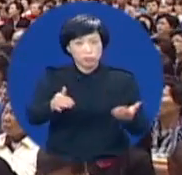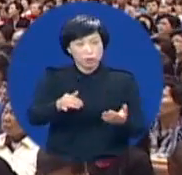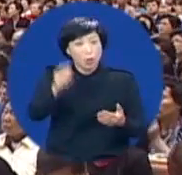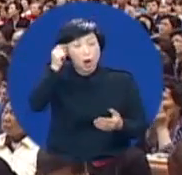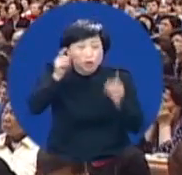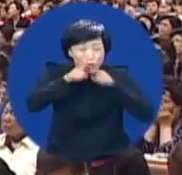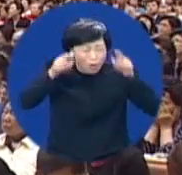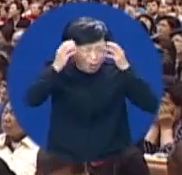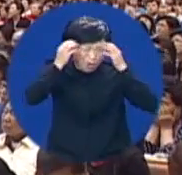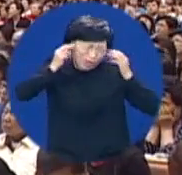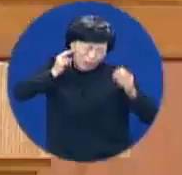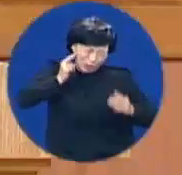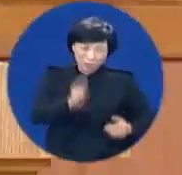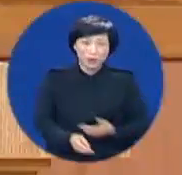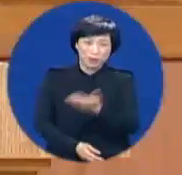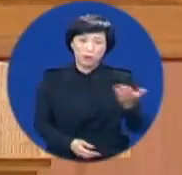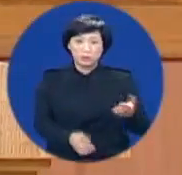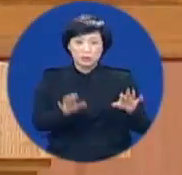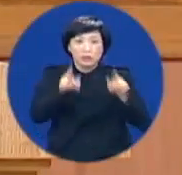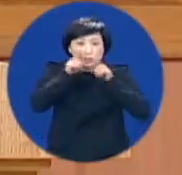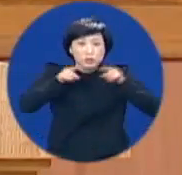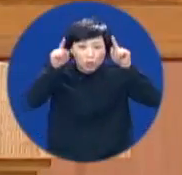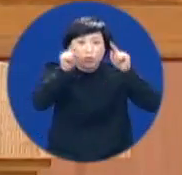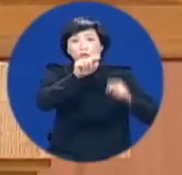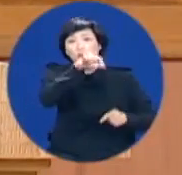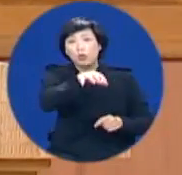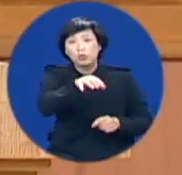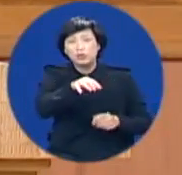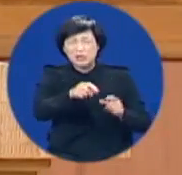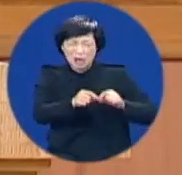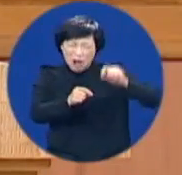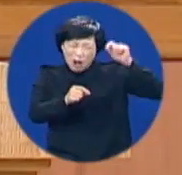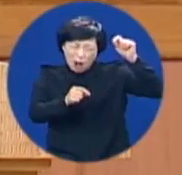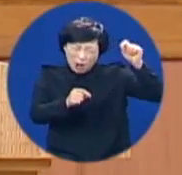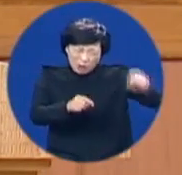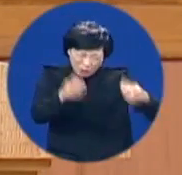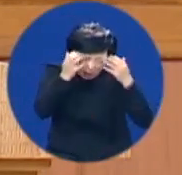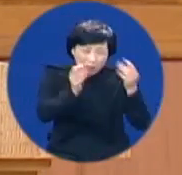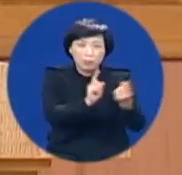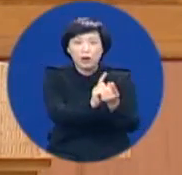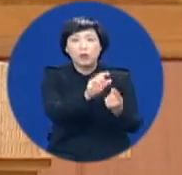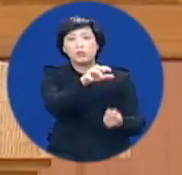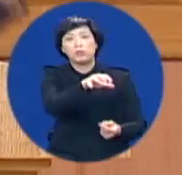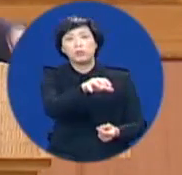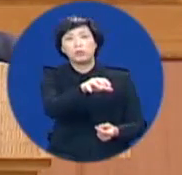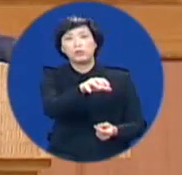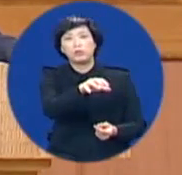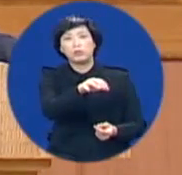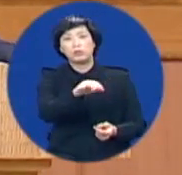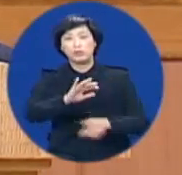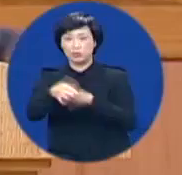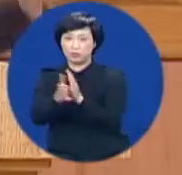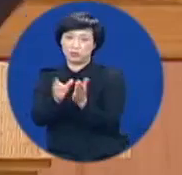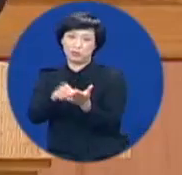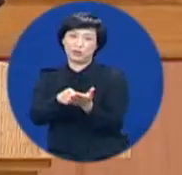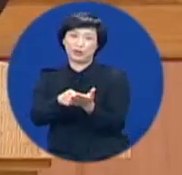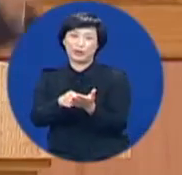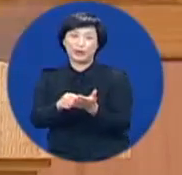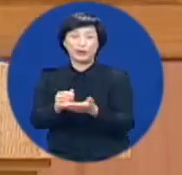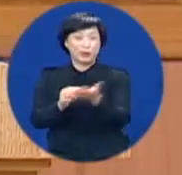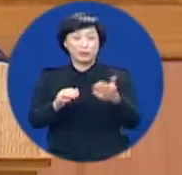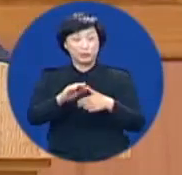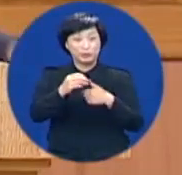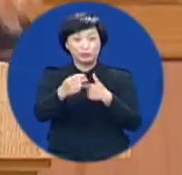얼마나 고통스러운 것이냐. 그래서 지옥은 세세토록 고통나는 것이다. 이 성경의 누가복음